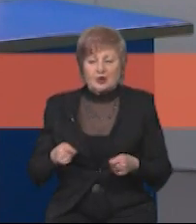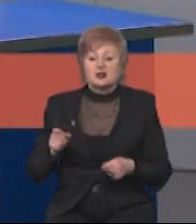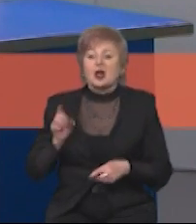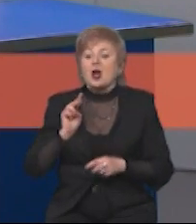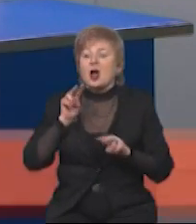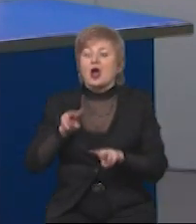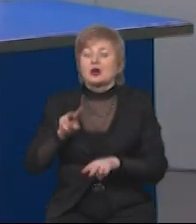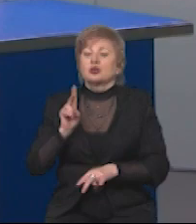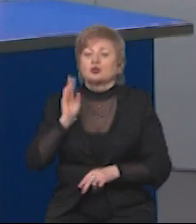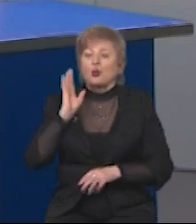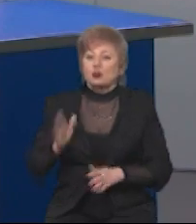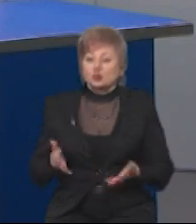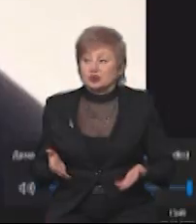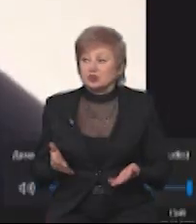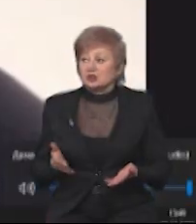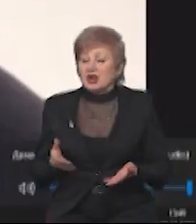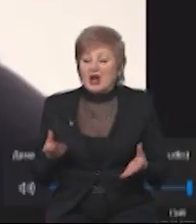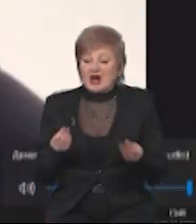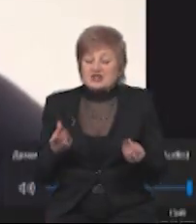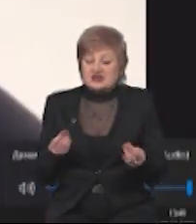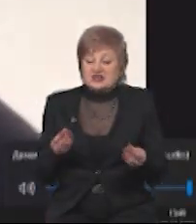хранящиеся. А наш свежий продукт